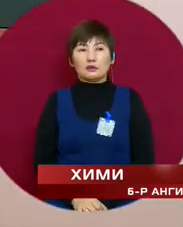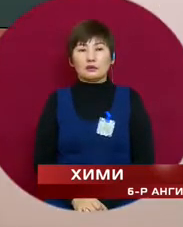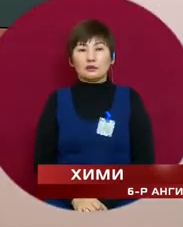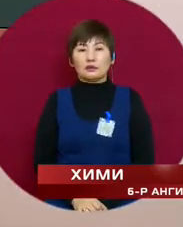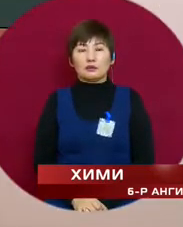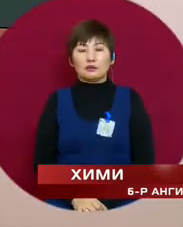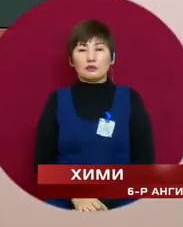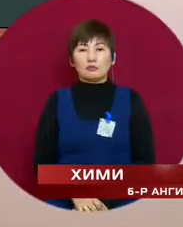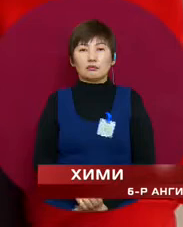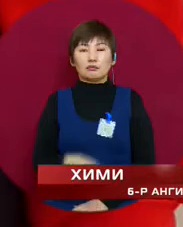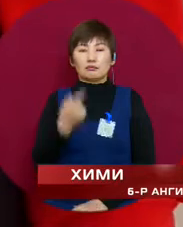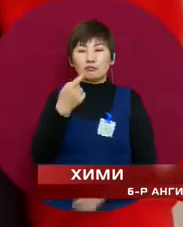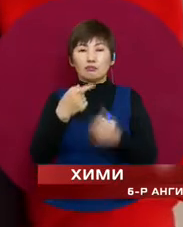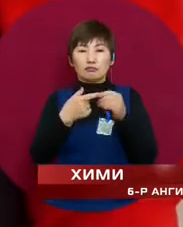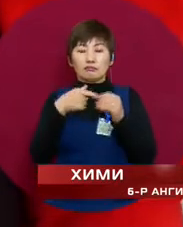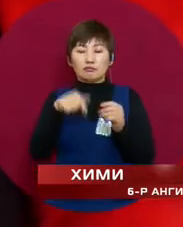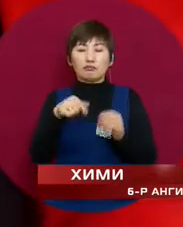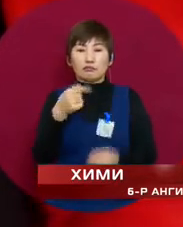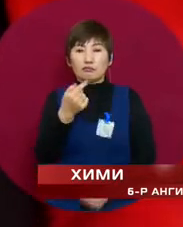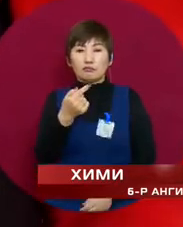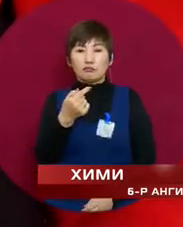За шүлтийн усмалт универсал илрүүлэгч дүрж үзэхэд